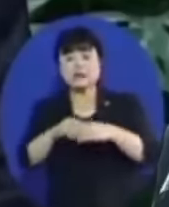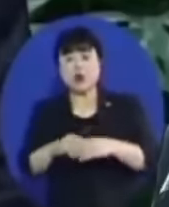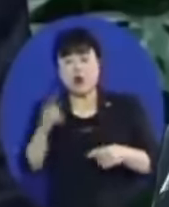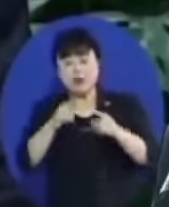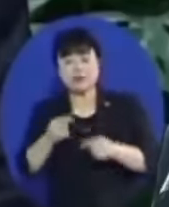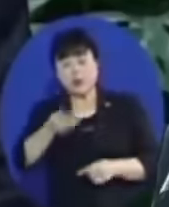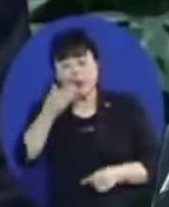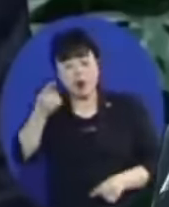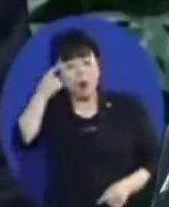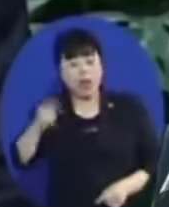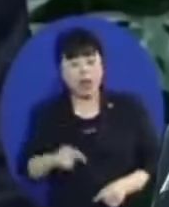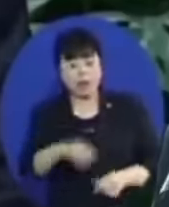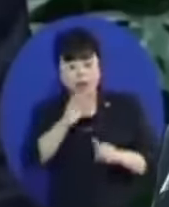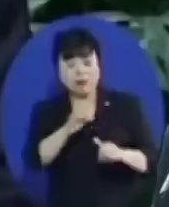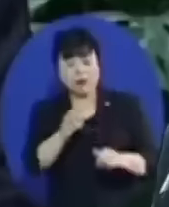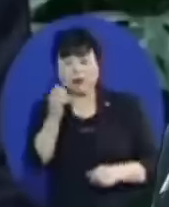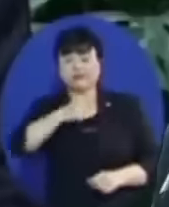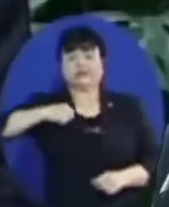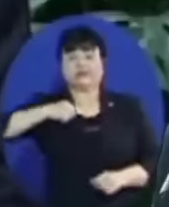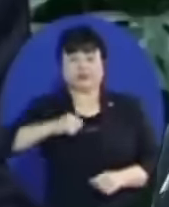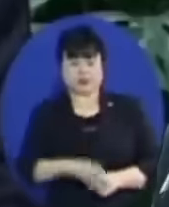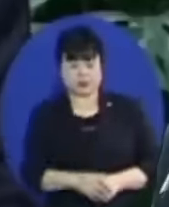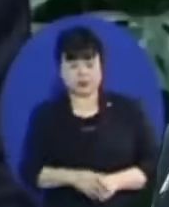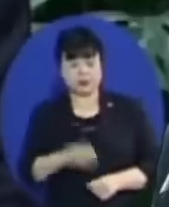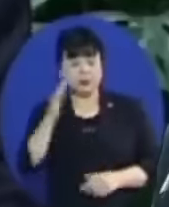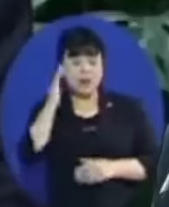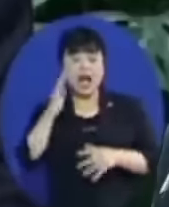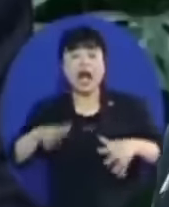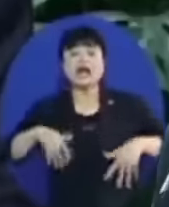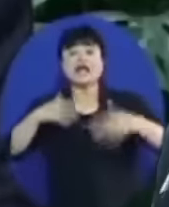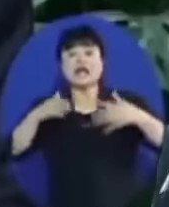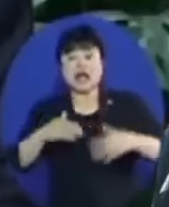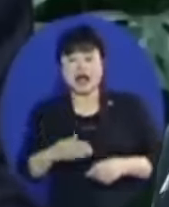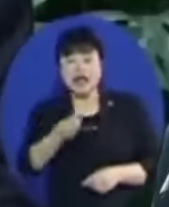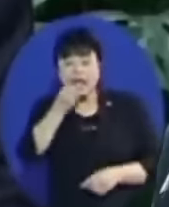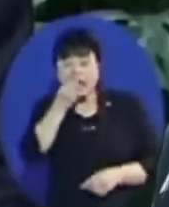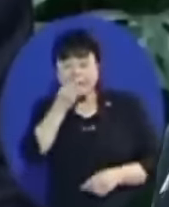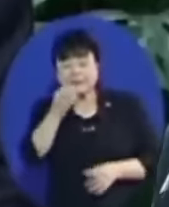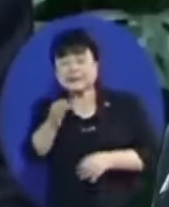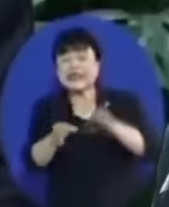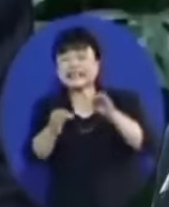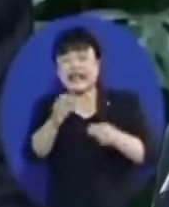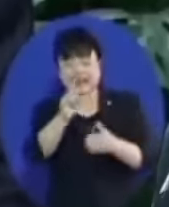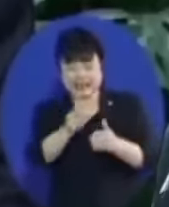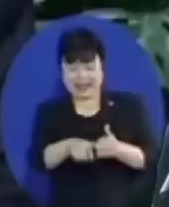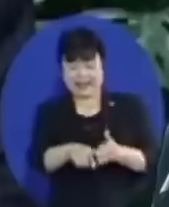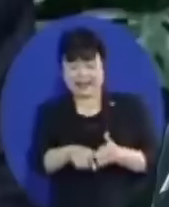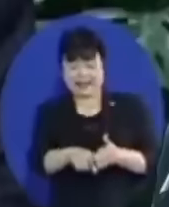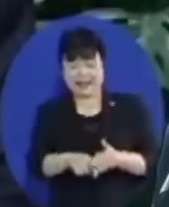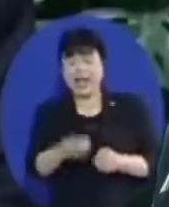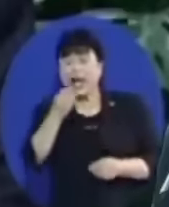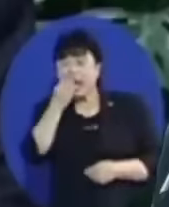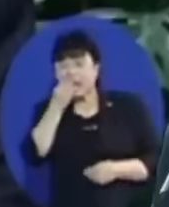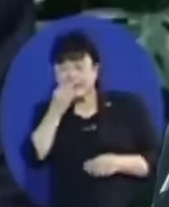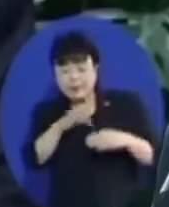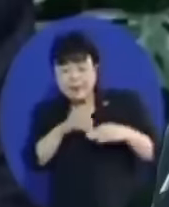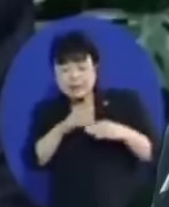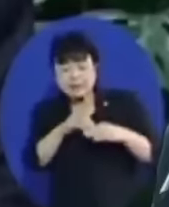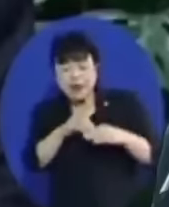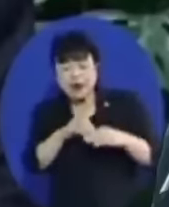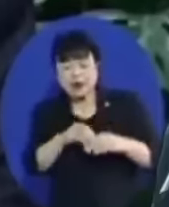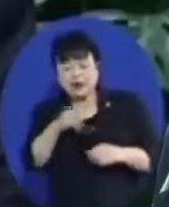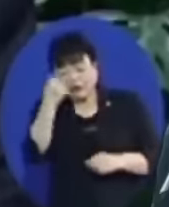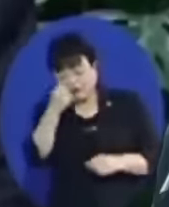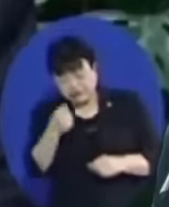먹냐고 호함을 치고 말을 안 듣습니다. 더구나 가을에 와서 감홍시 장사는 기가 막힙니다. 홍시는 손을 만지면 뚫어지지